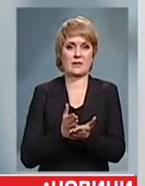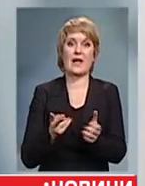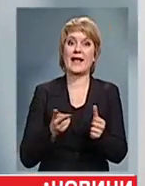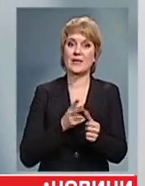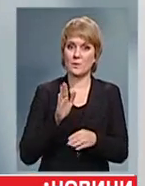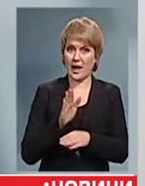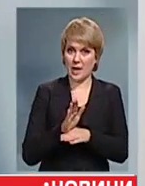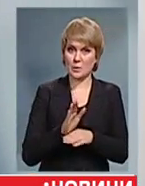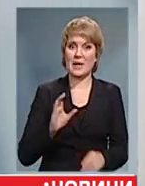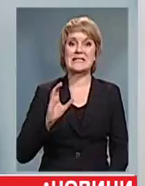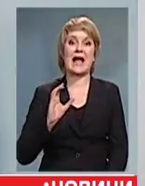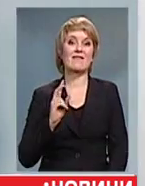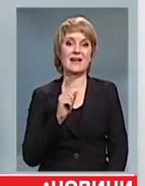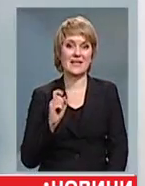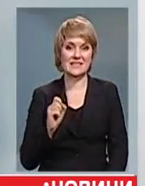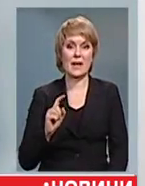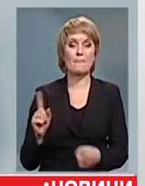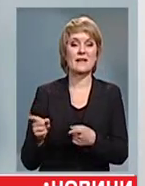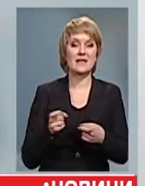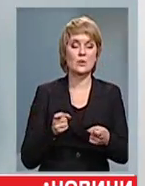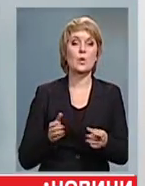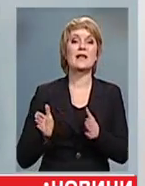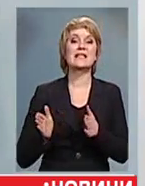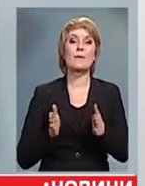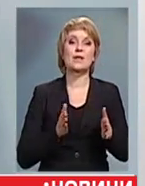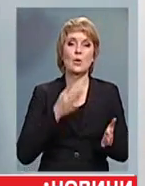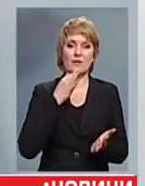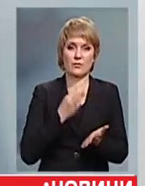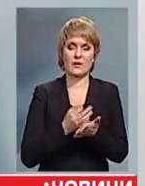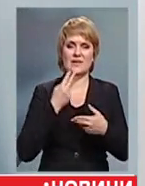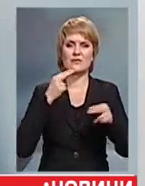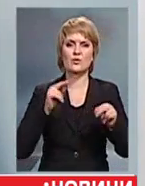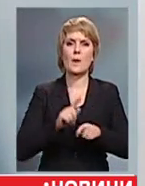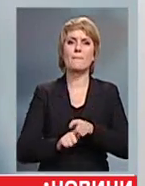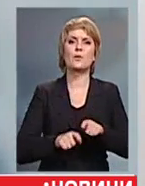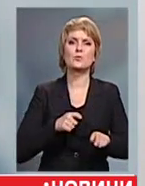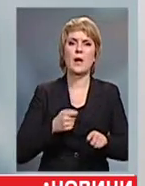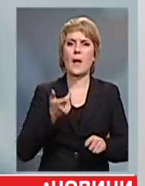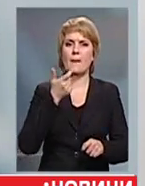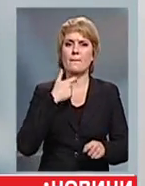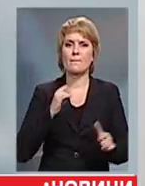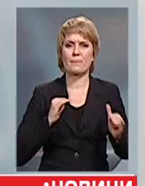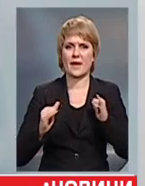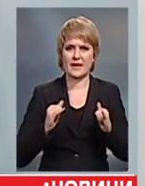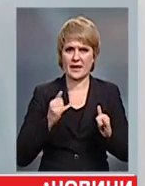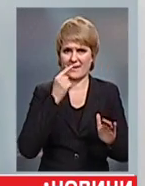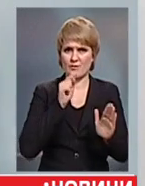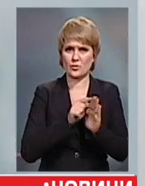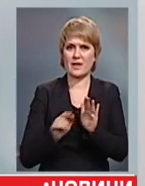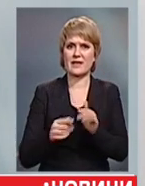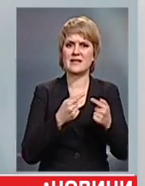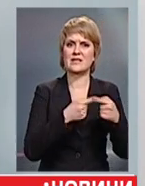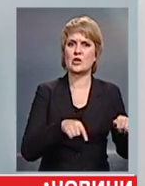до дисциплінарної відповідальності. Йому закидають порушення правил професійної етики, втручання в діяльність іншого прокурора, неналежне